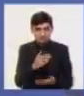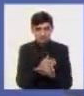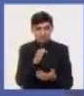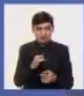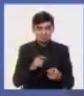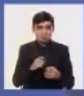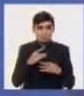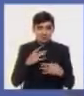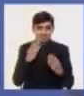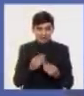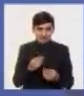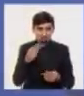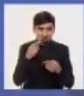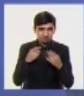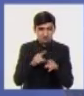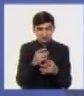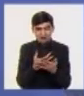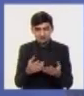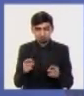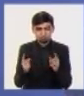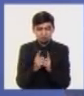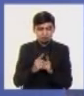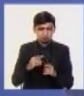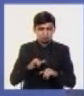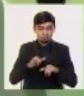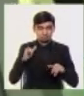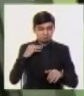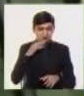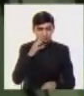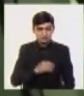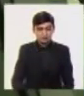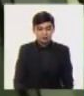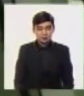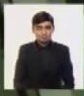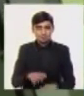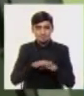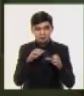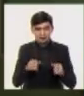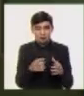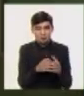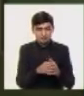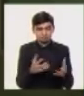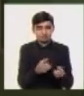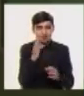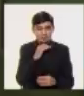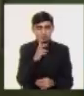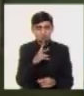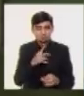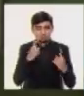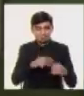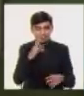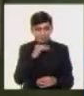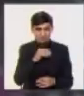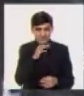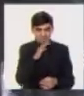из-за рождественского шопинга социальные контакты стремительно растут. Власти поддержат компании, которые пострадают от локдауна. На